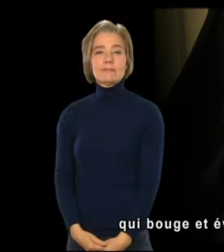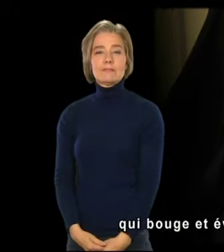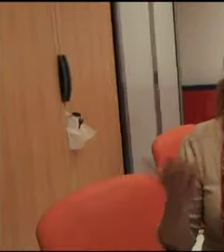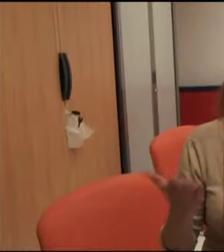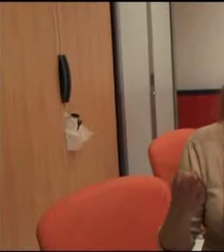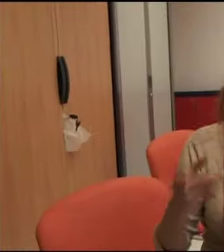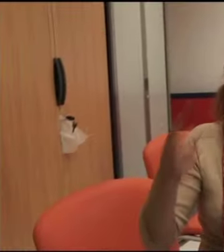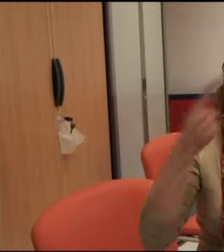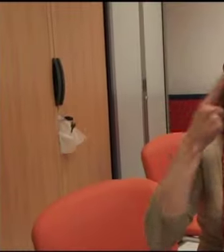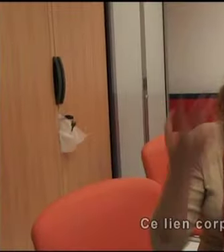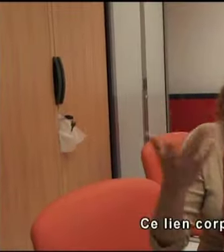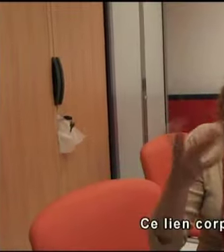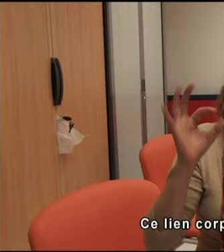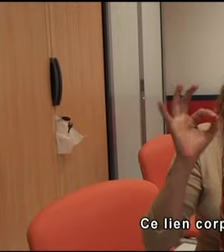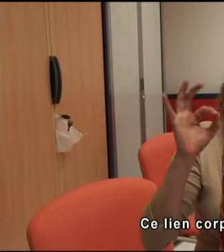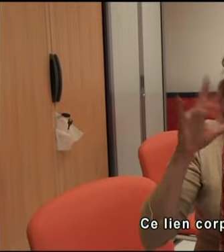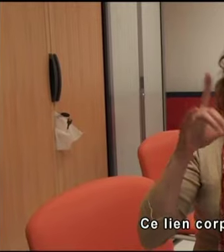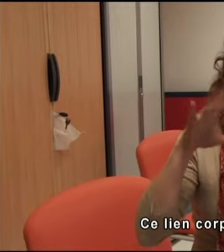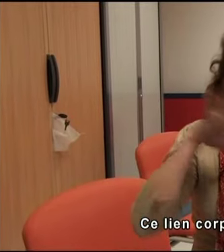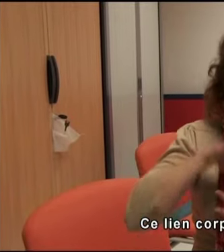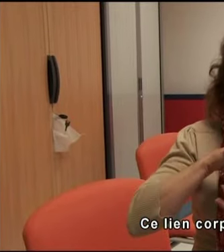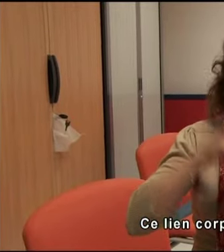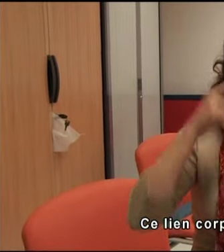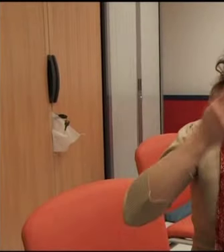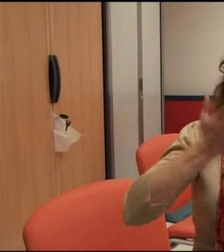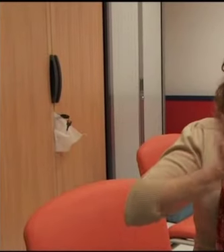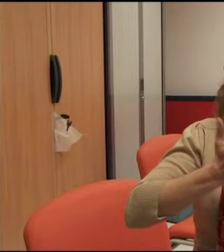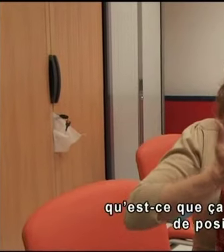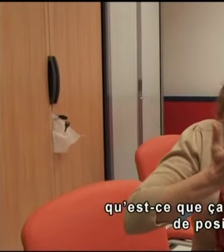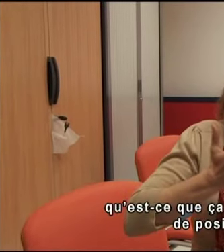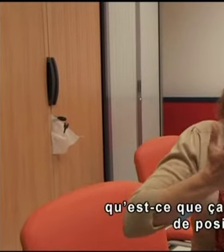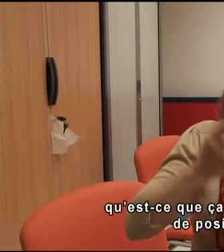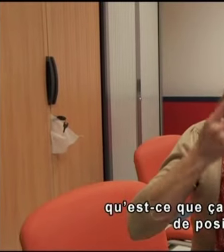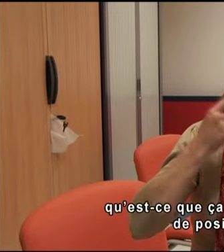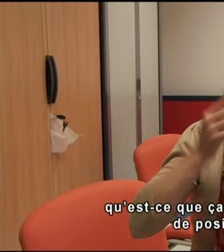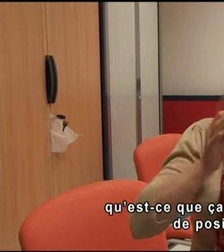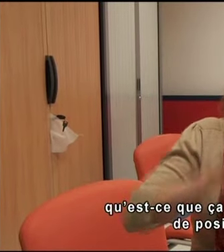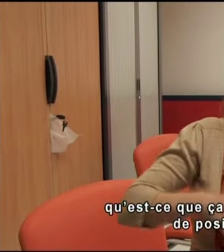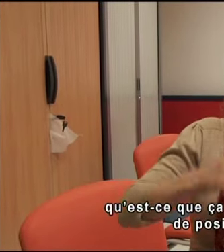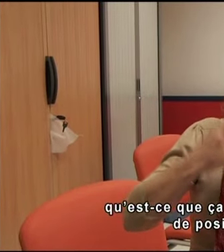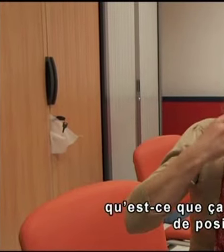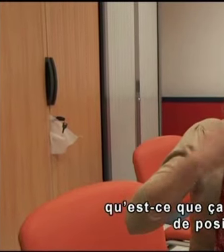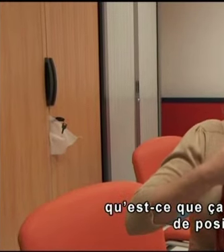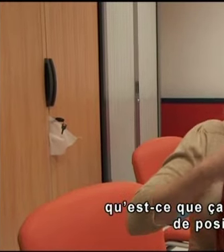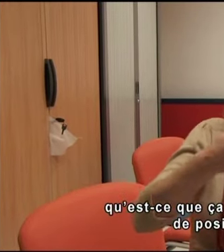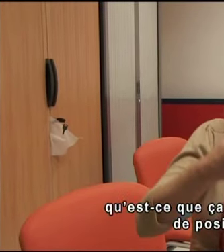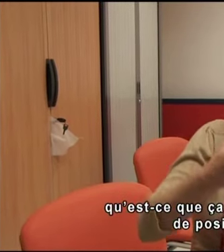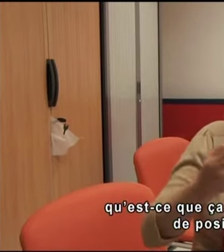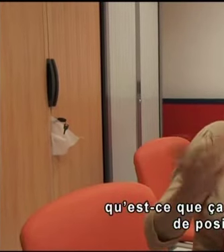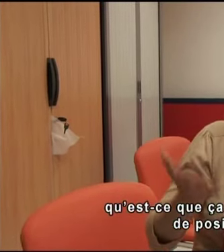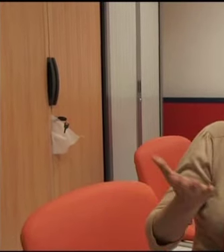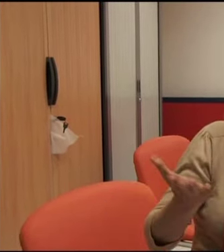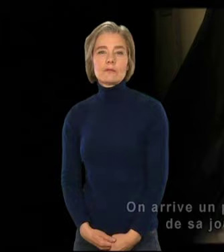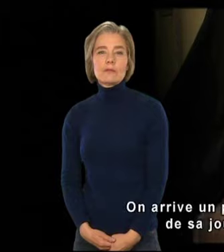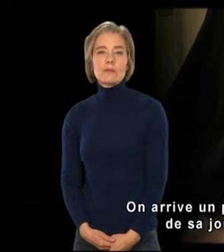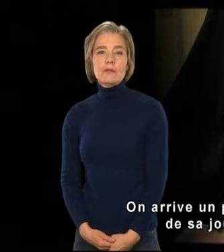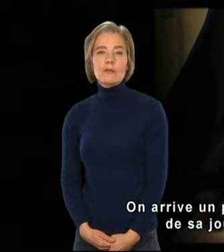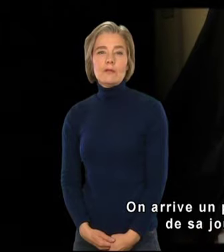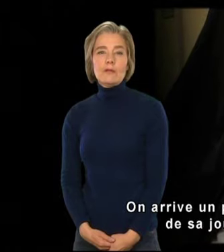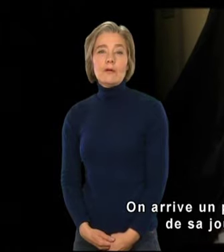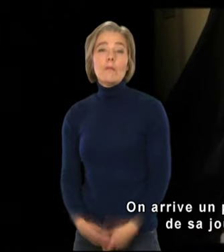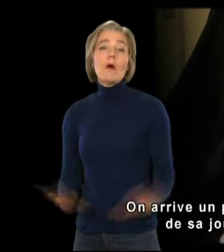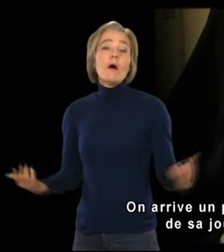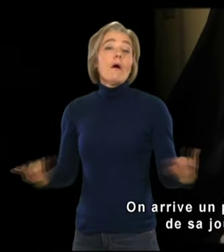aussi. Et ce lien corps-esprit, qu'est-ce que ça vous apporte de positif ? On